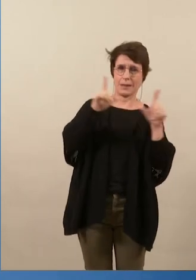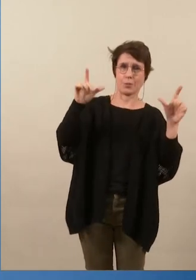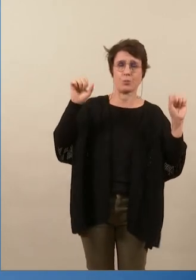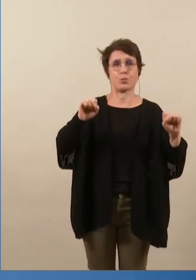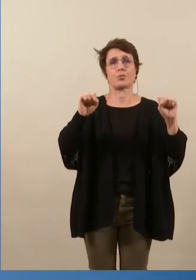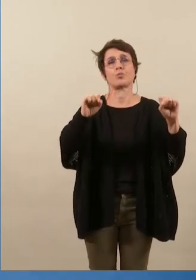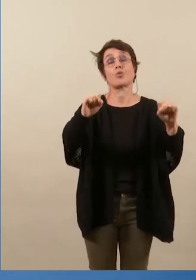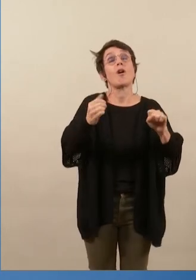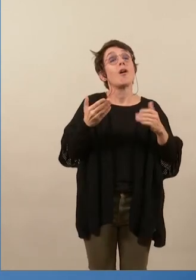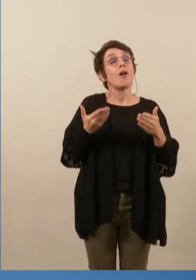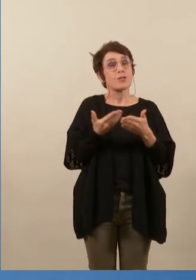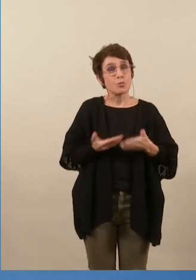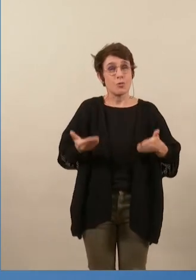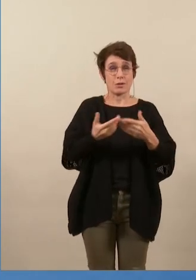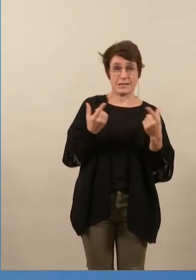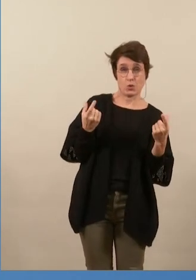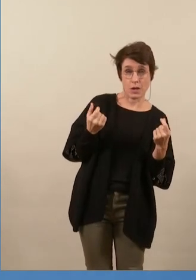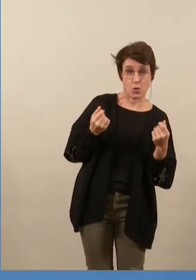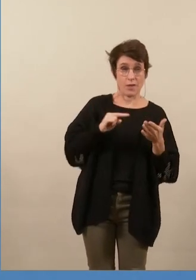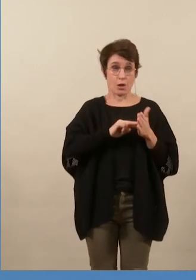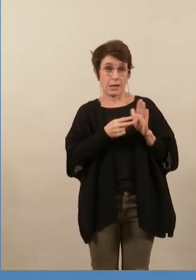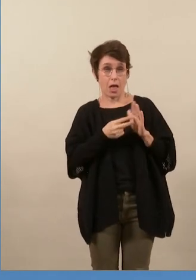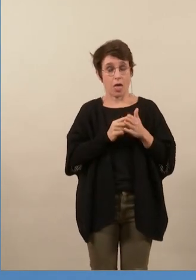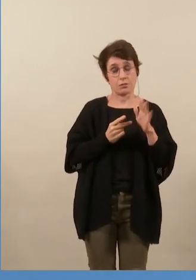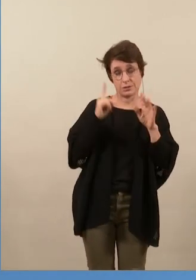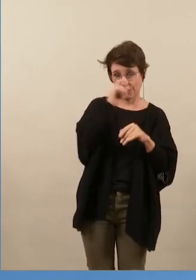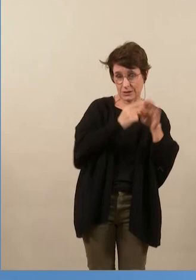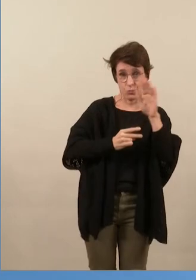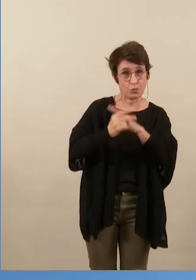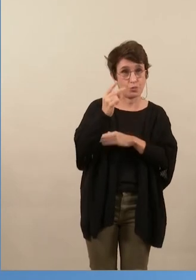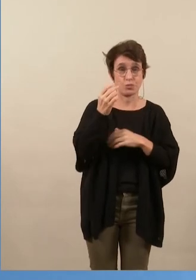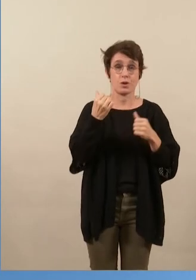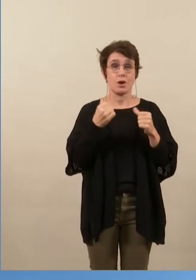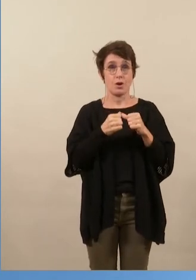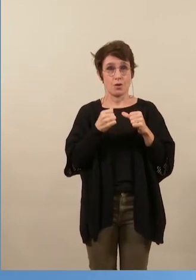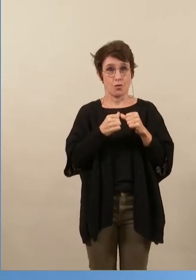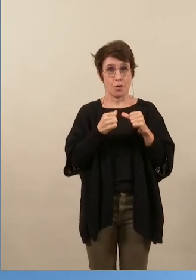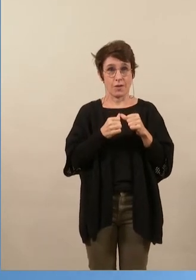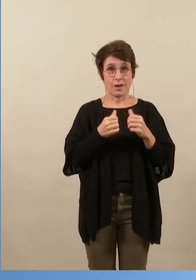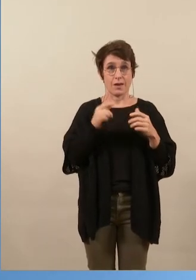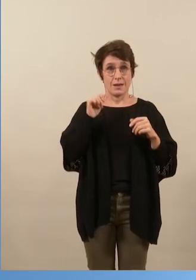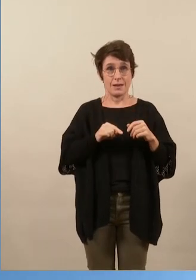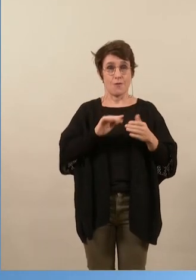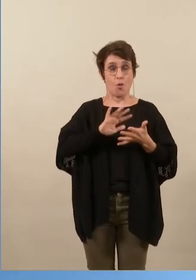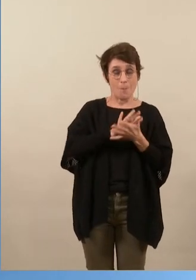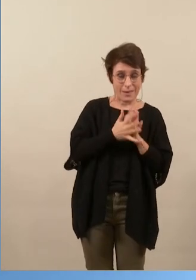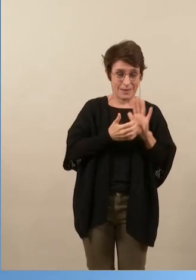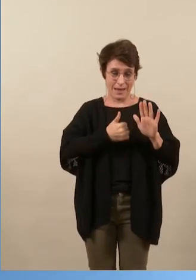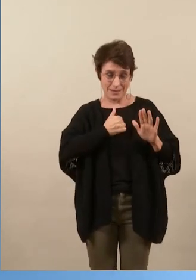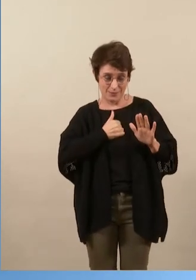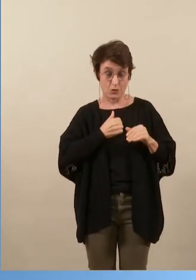d'accroissement des difficultés financières pour de nombreux ménages il est indispensable de consolider ce socle de pratique individuelle et